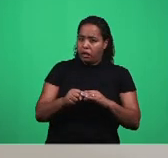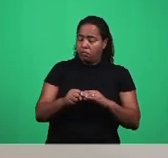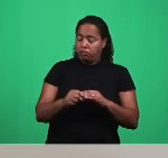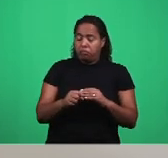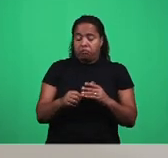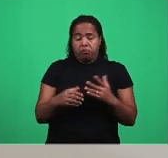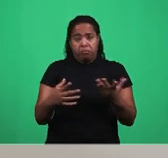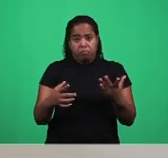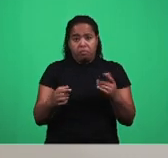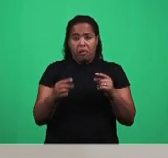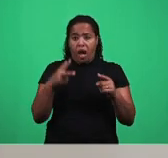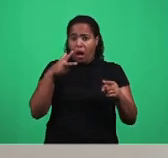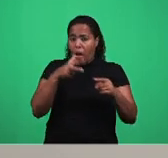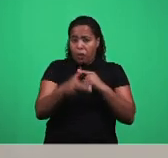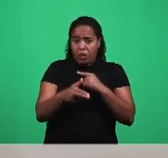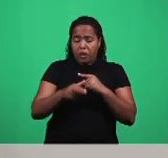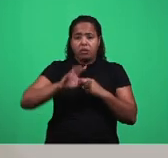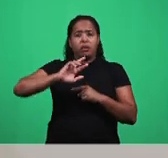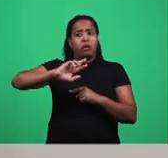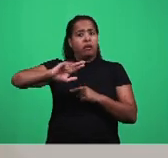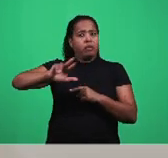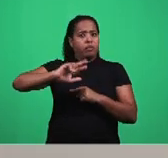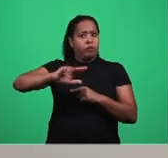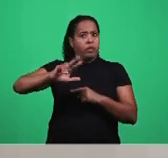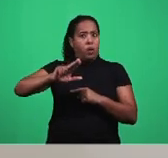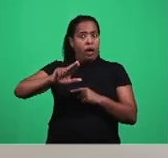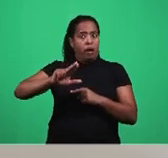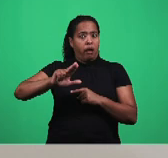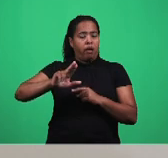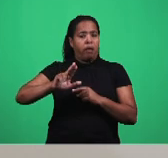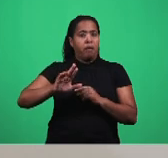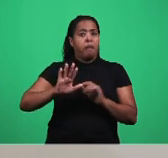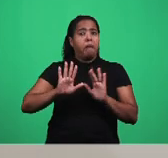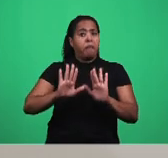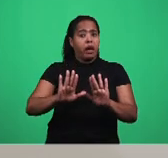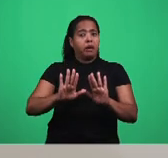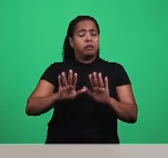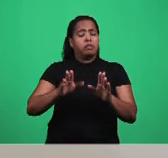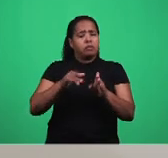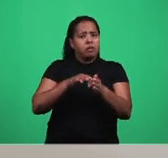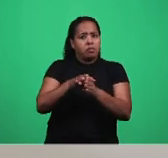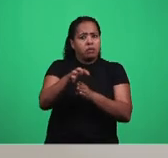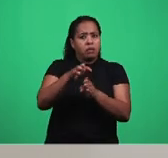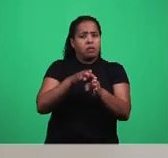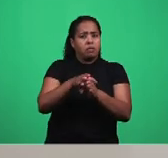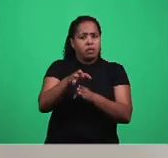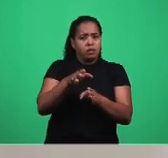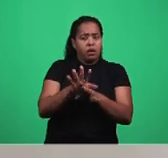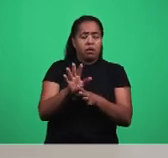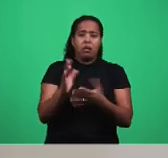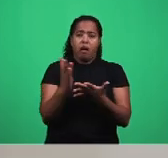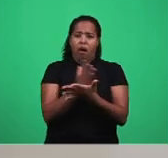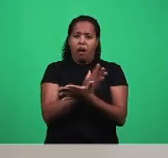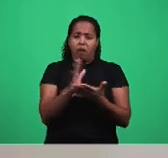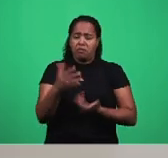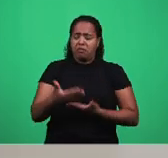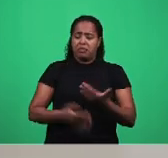pas préoccupés parce que ce n'est pas notre fonction. Nous sommes juste en train de dire. Et des frères qui nous écrivent en